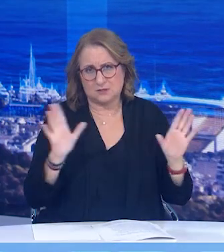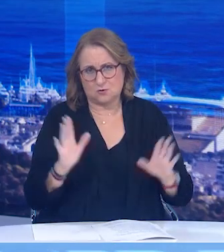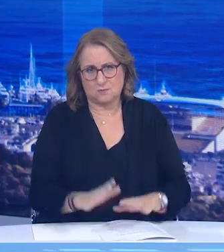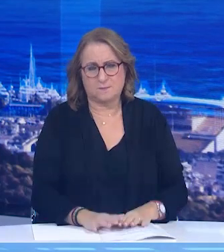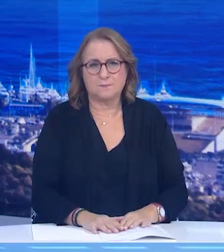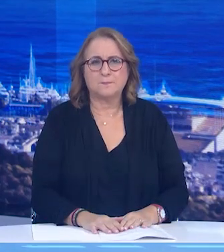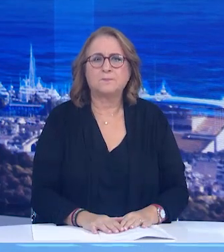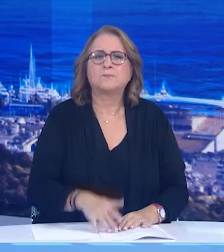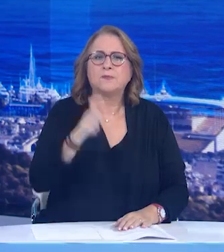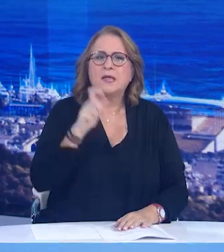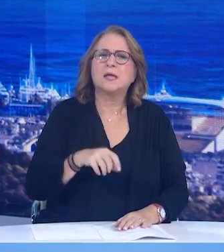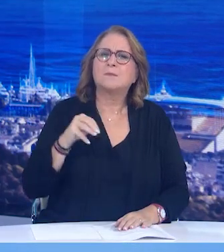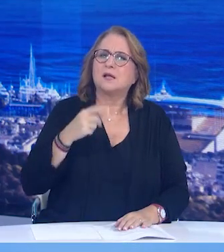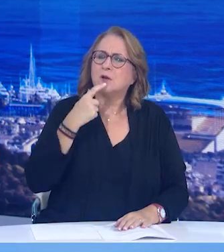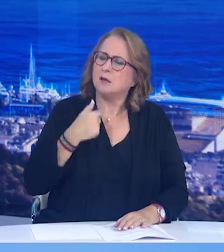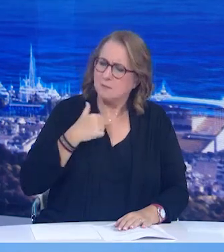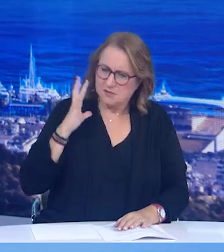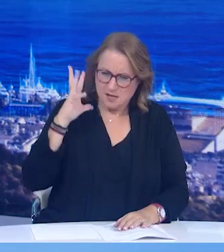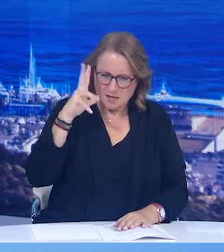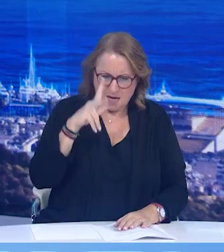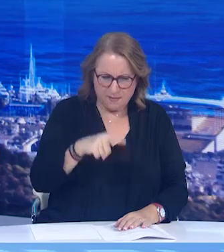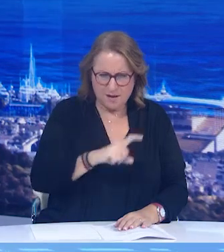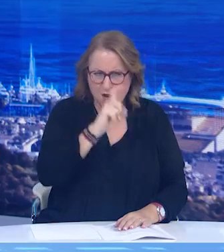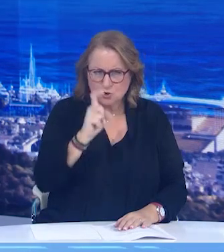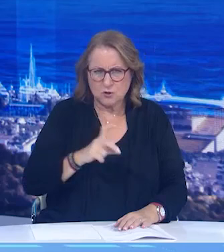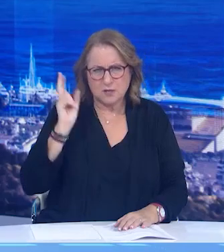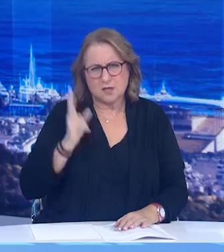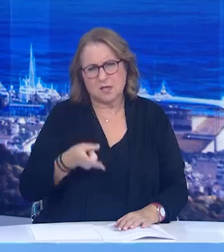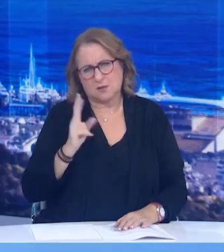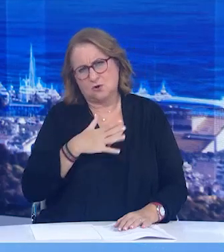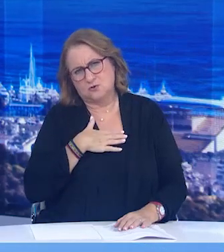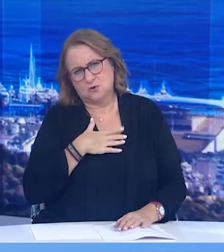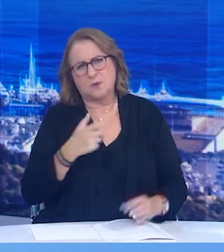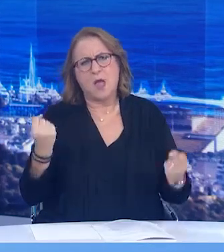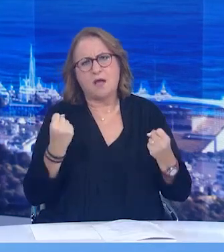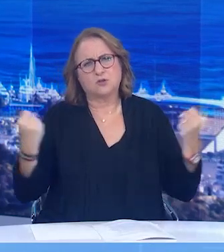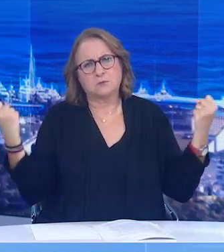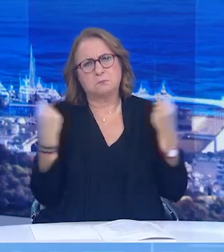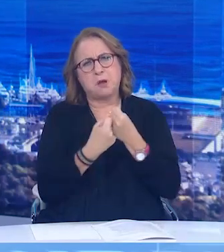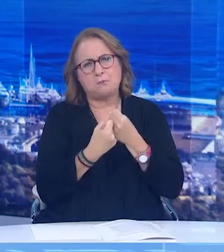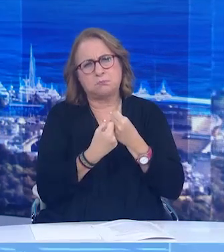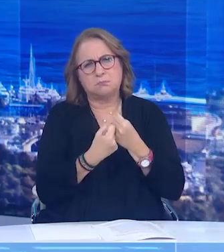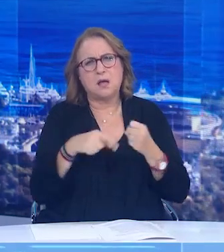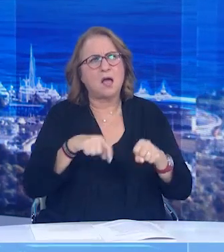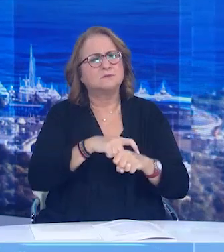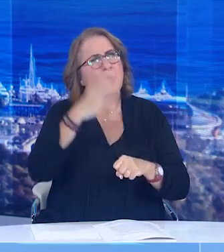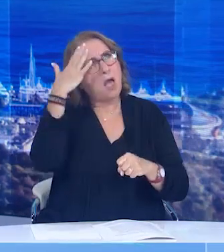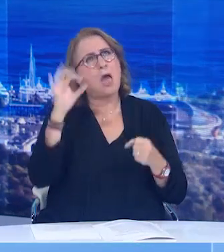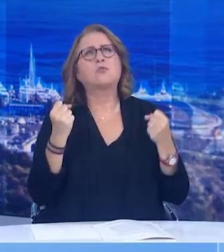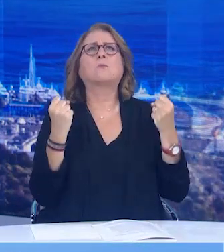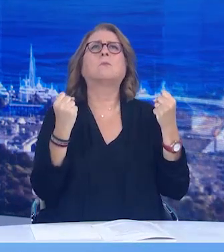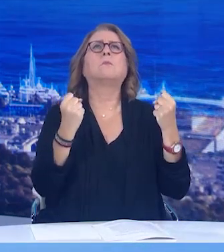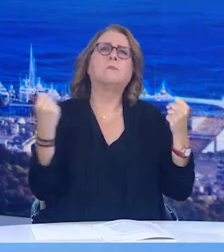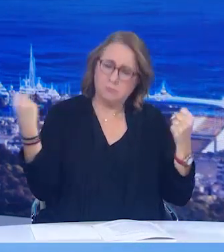καθημερινές μας ενέργειες που έχουν πολύ ψηλότερο κίνδυνο. Για παράδειγμα, είναι πολύ πιο επικίνδυνο να πεθάνουμε από αυτοκινητιστικό πηγαίνοντας στη δουλειά μας παρά